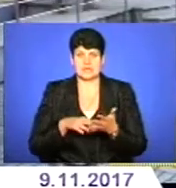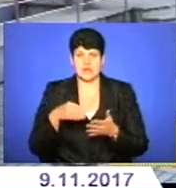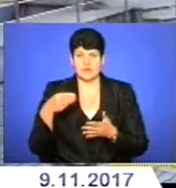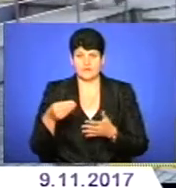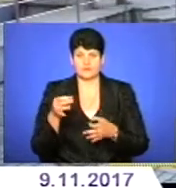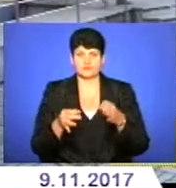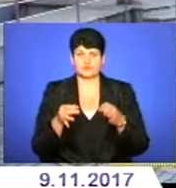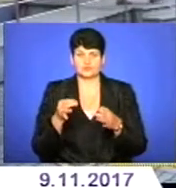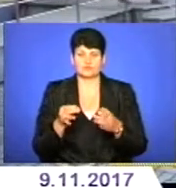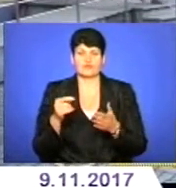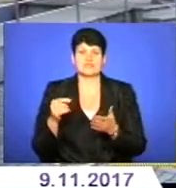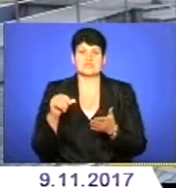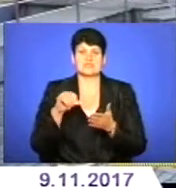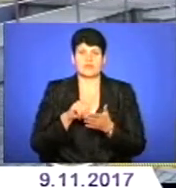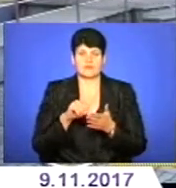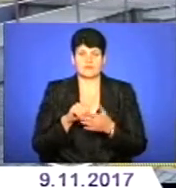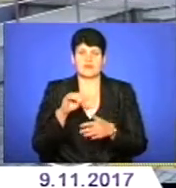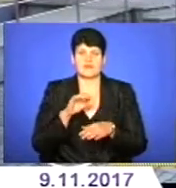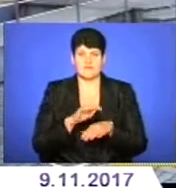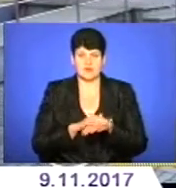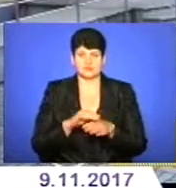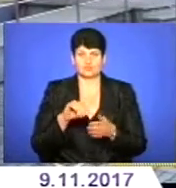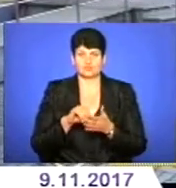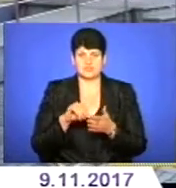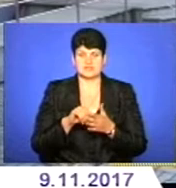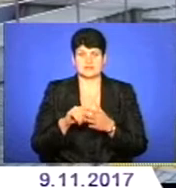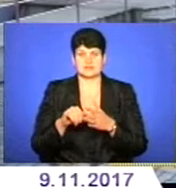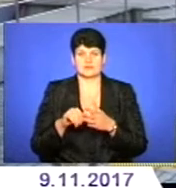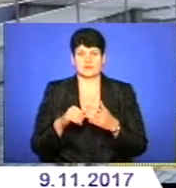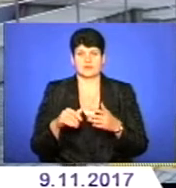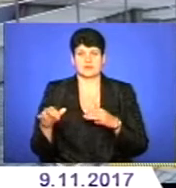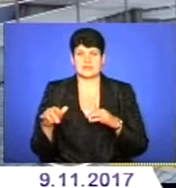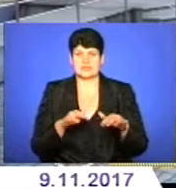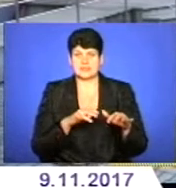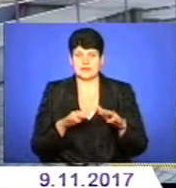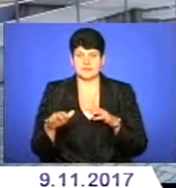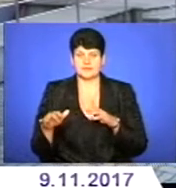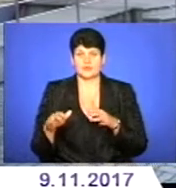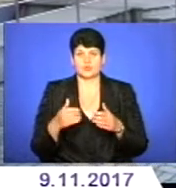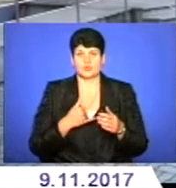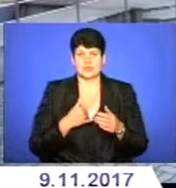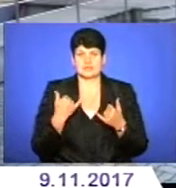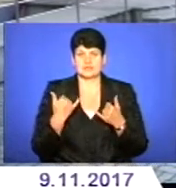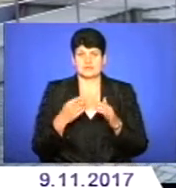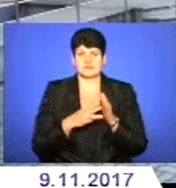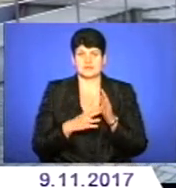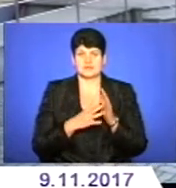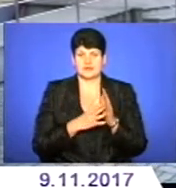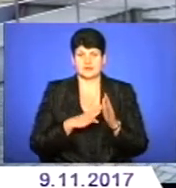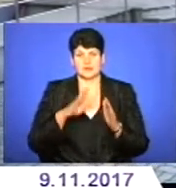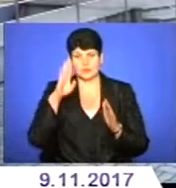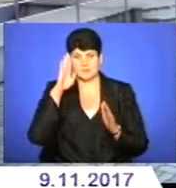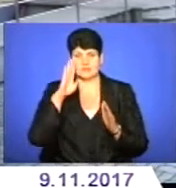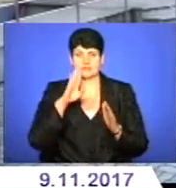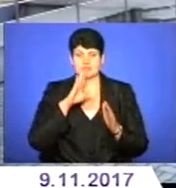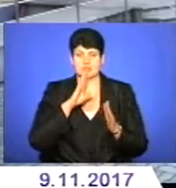встановлення юридичного факту участі в бойових діях по добровольцях. Тому що на даний момент нас 89 хлопців і дівчат, які